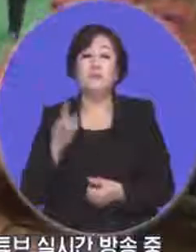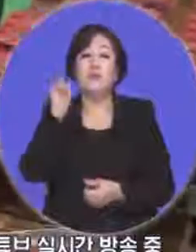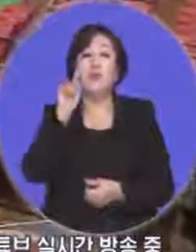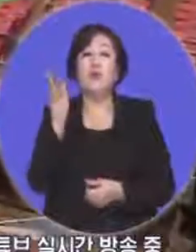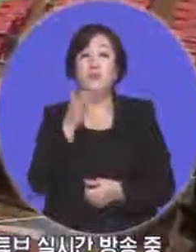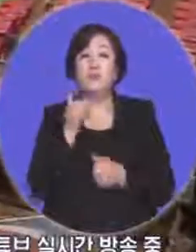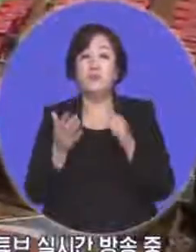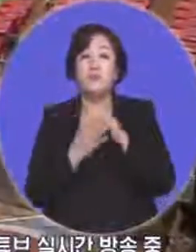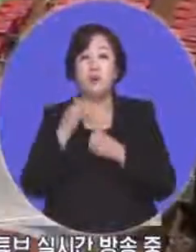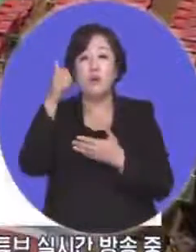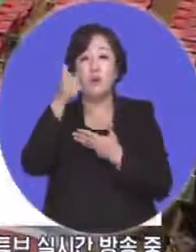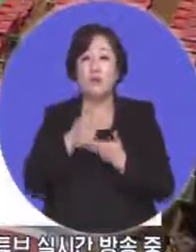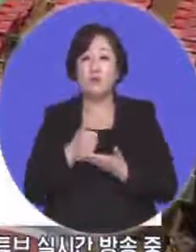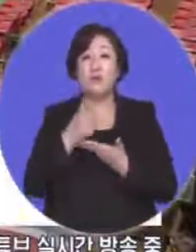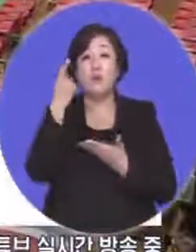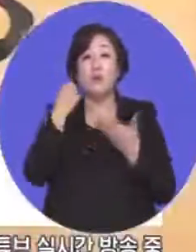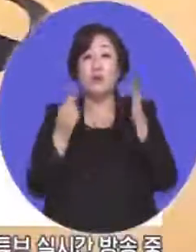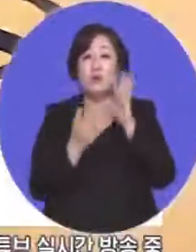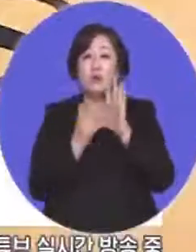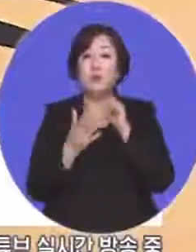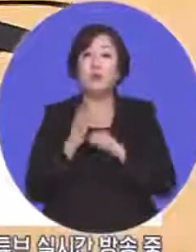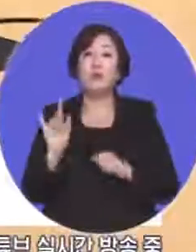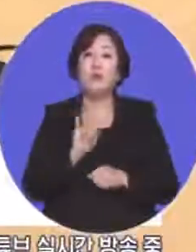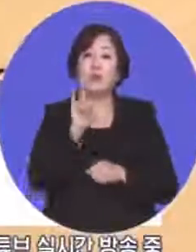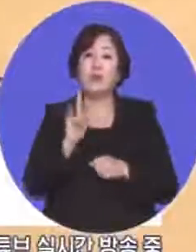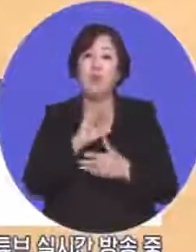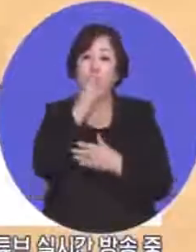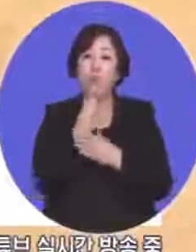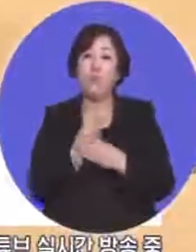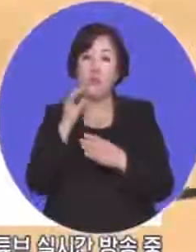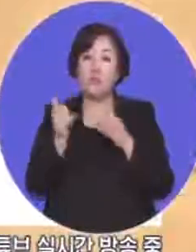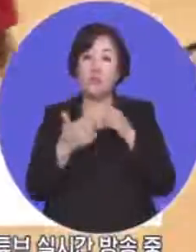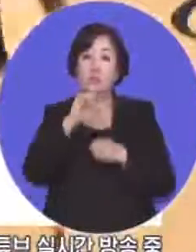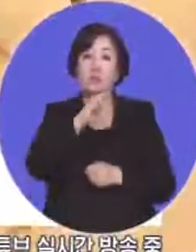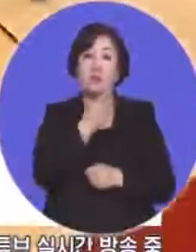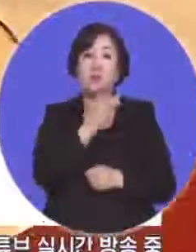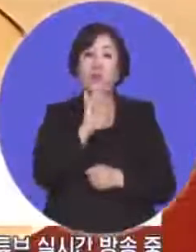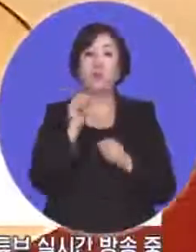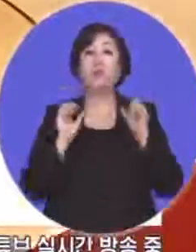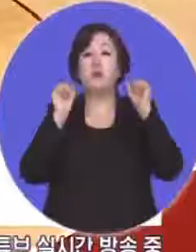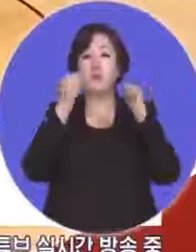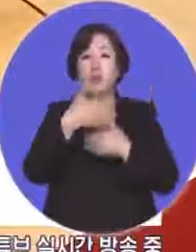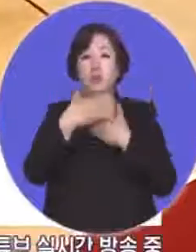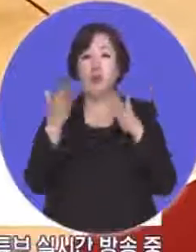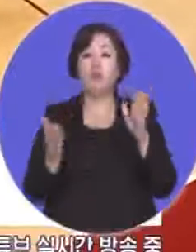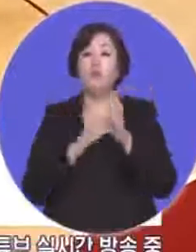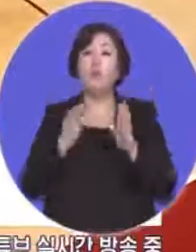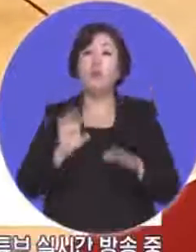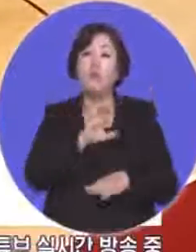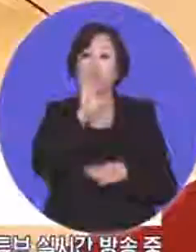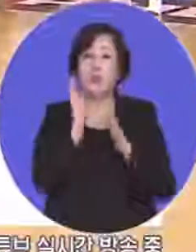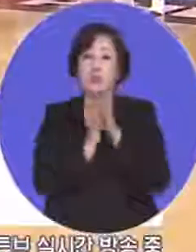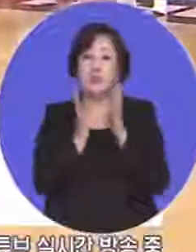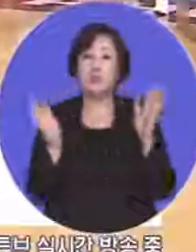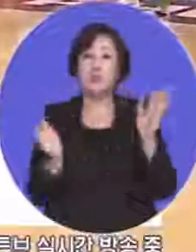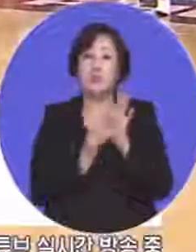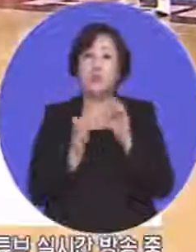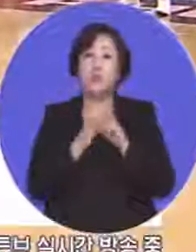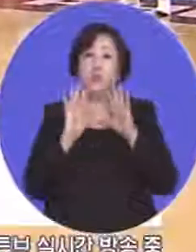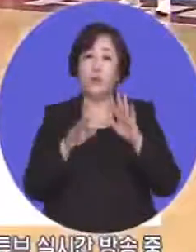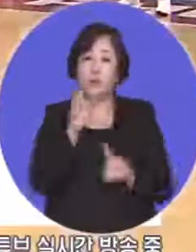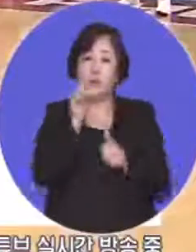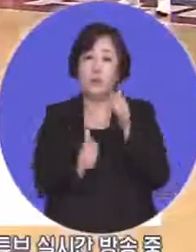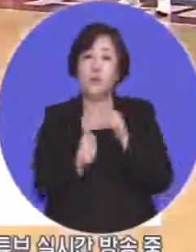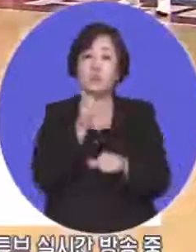내일부터 관중 경기를 치르는 울산 현대 모비스가 동천 체육관에서 훈련에 나섰습니다. 이번